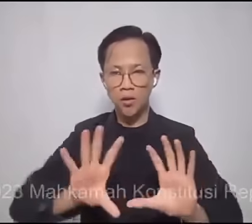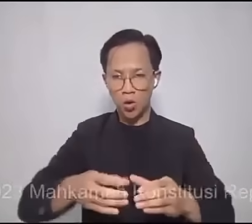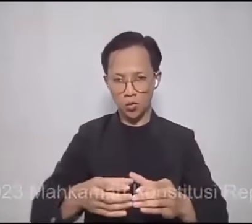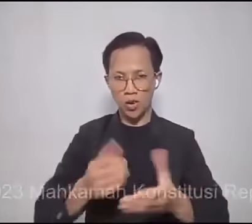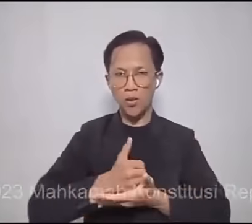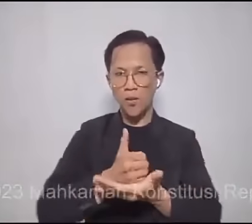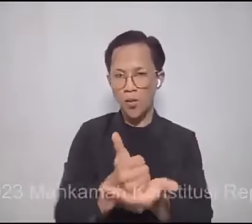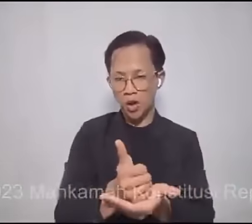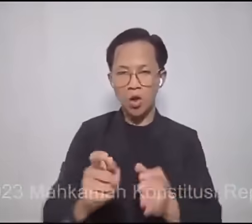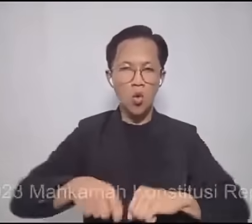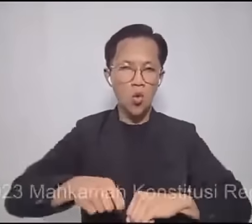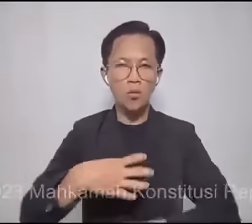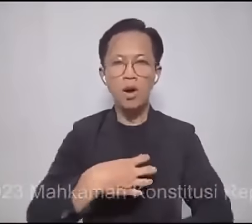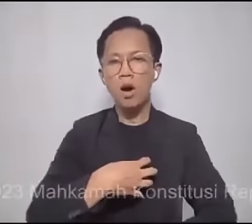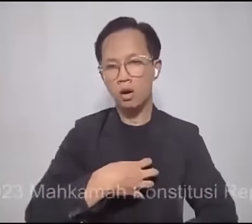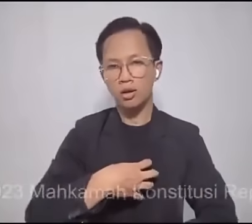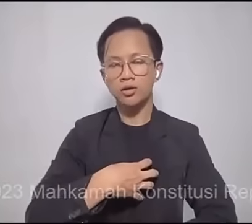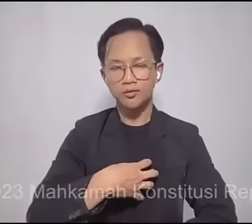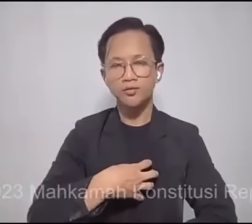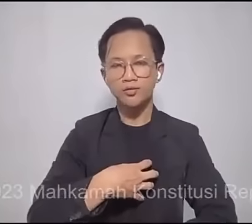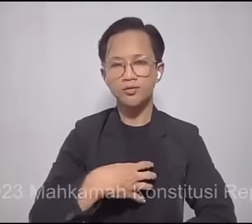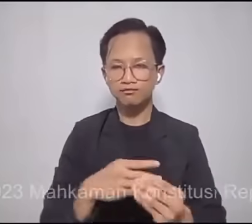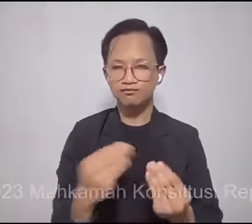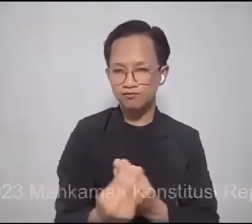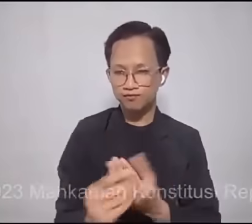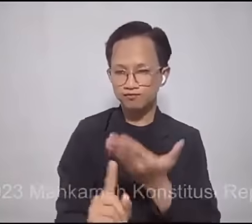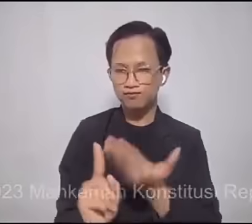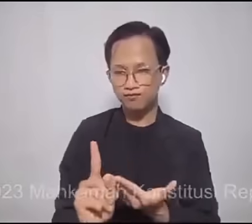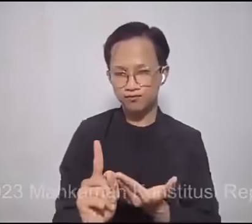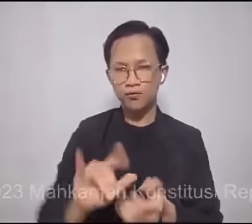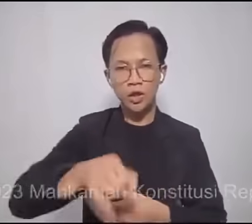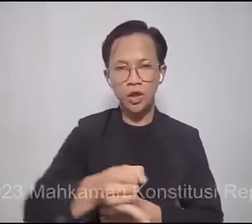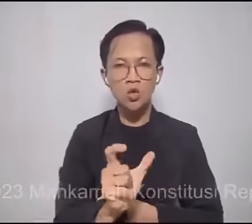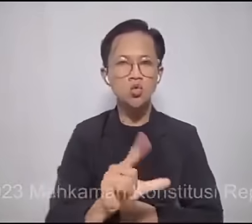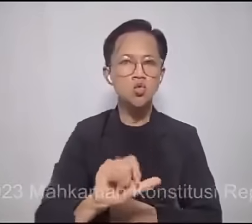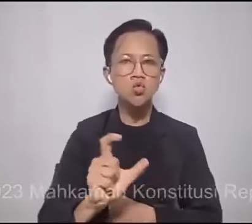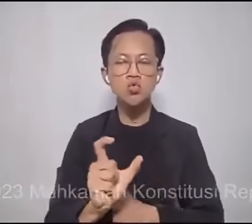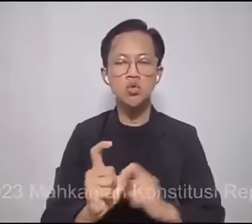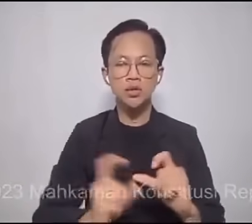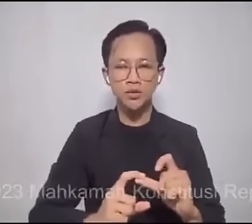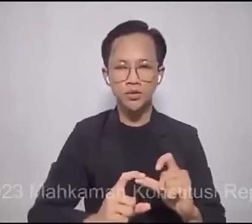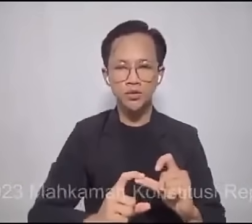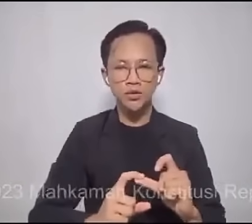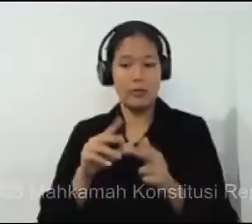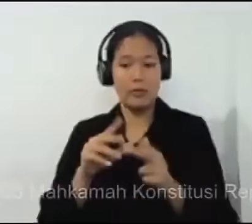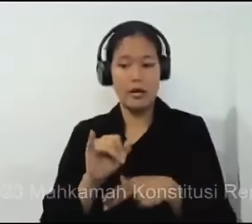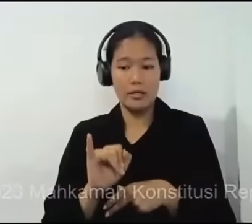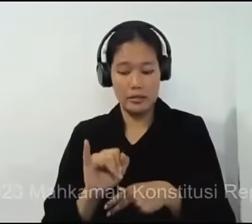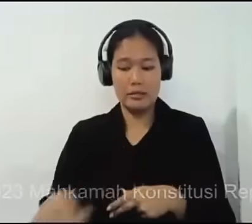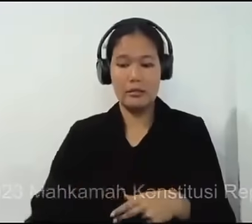dan hak asasi manusia Indonesia yang diwakili oleh saudara Yulius Ibrani dan